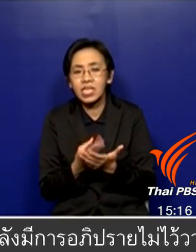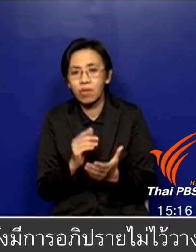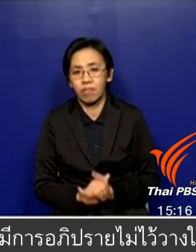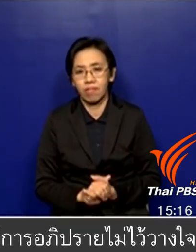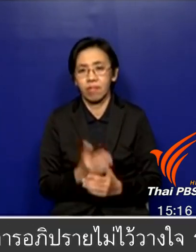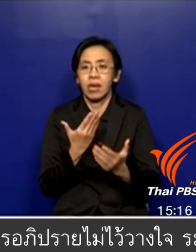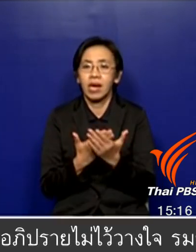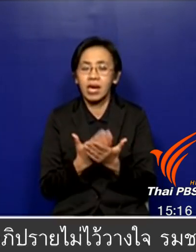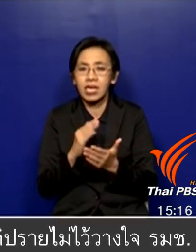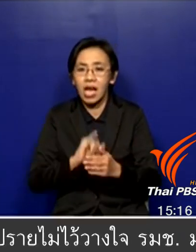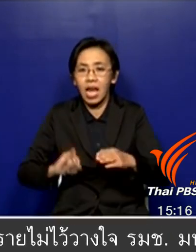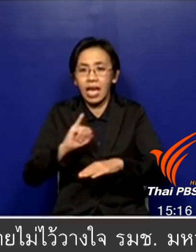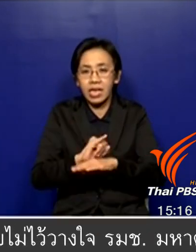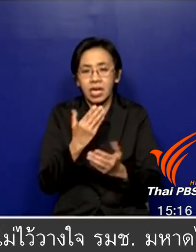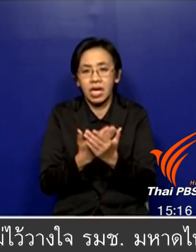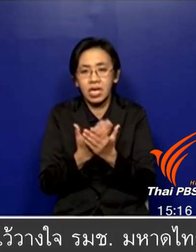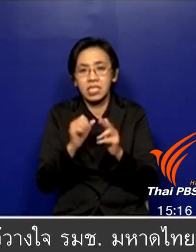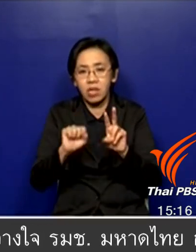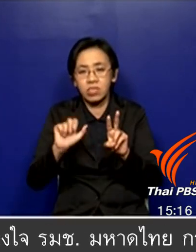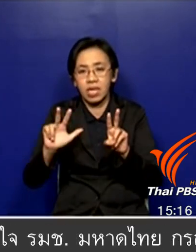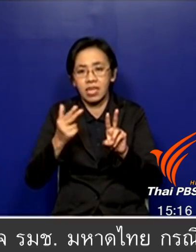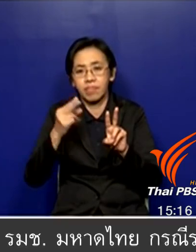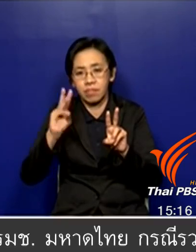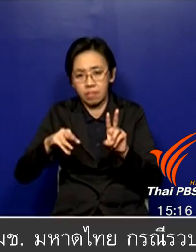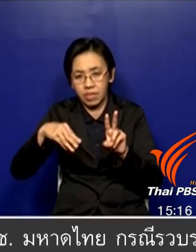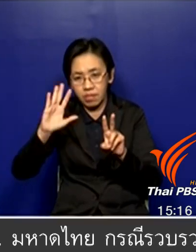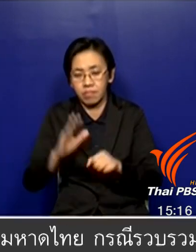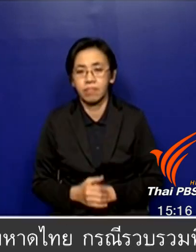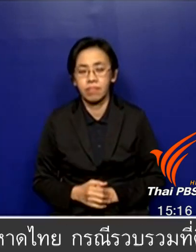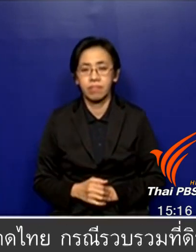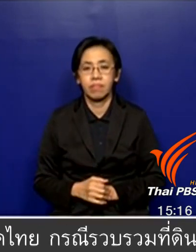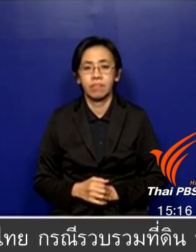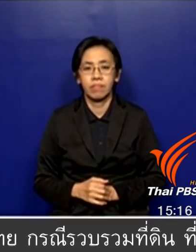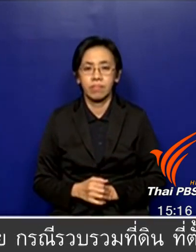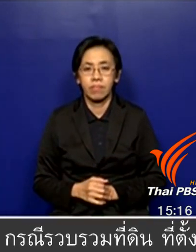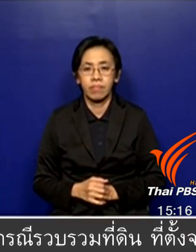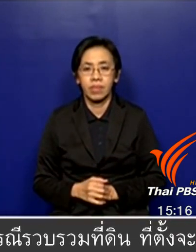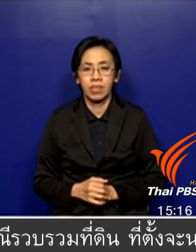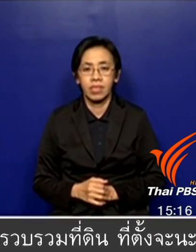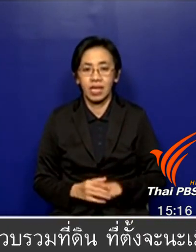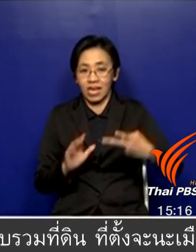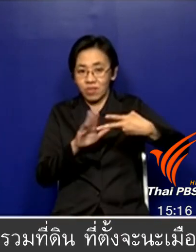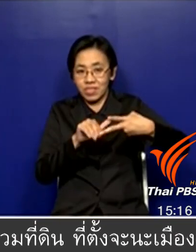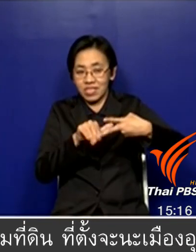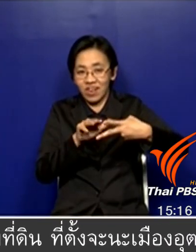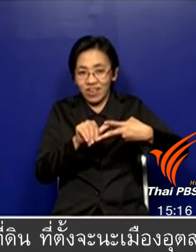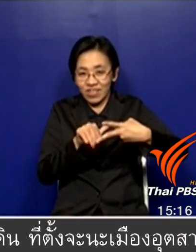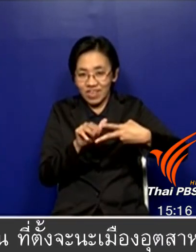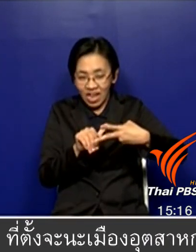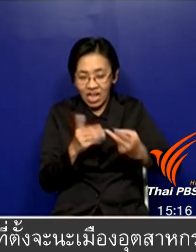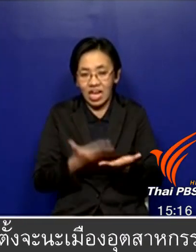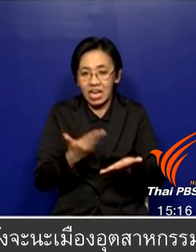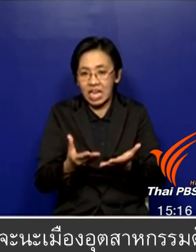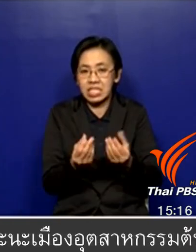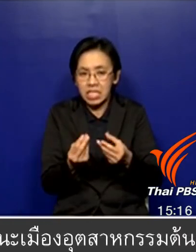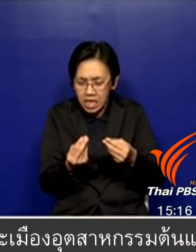อยู่ที่ไร้ละ 236,000 บา เสร็อีกกลูมครับที่มีปริมาณการซ้